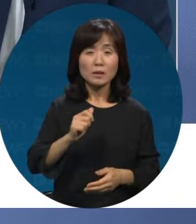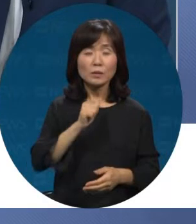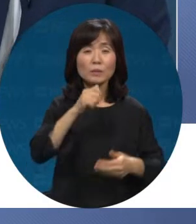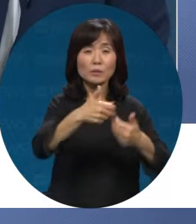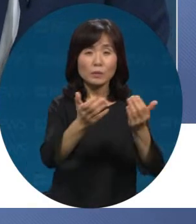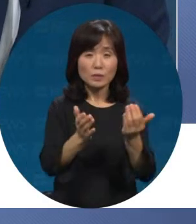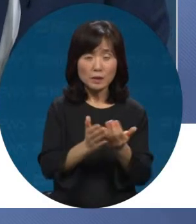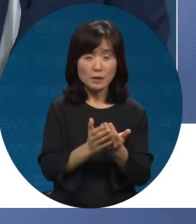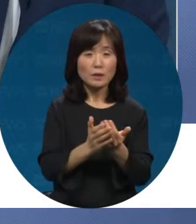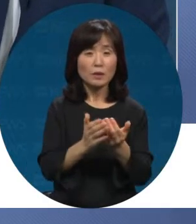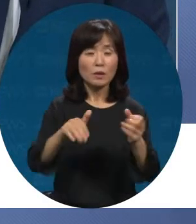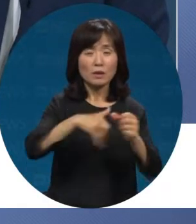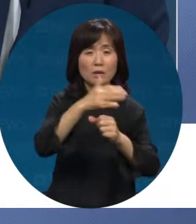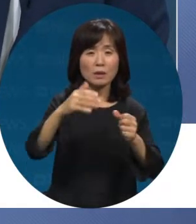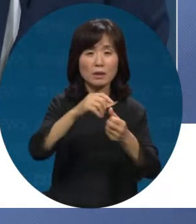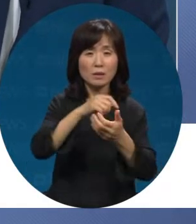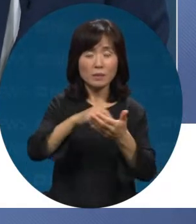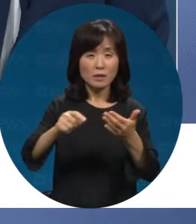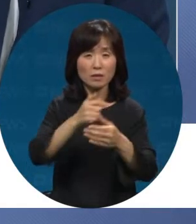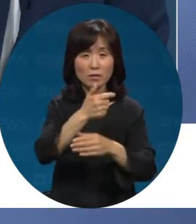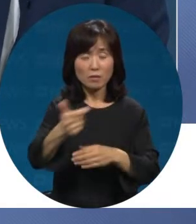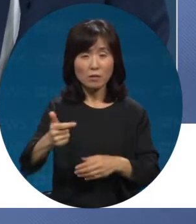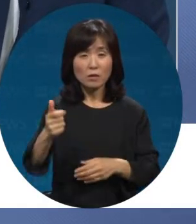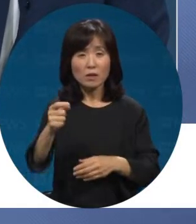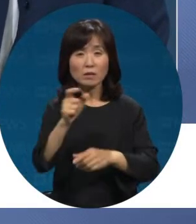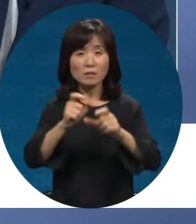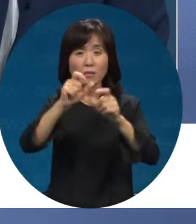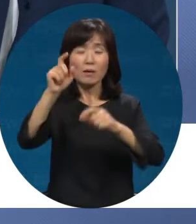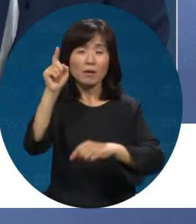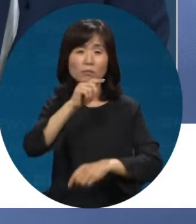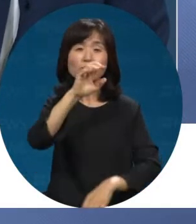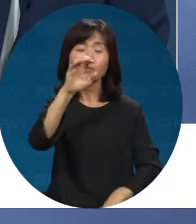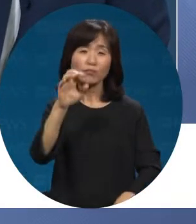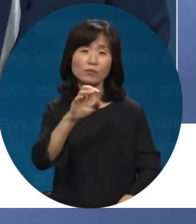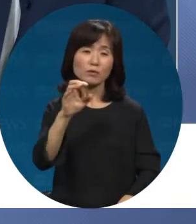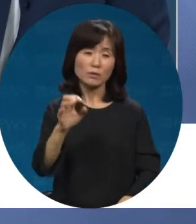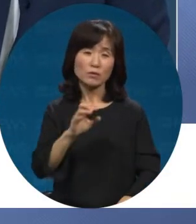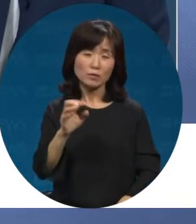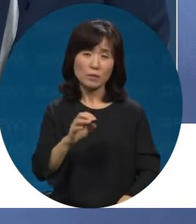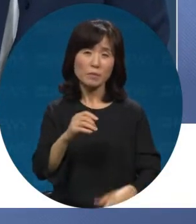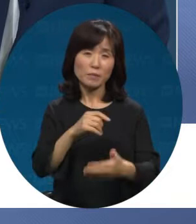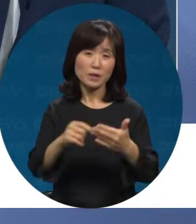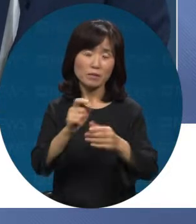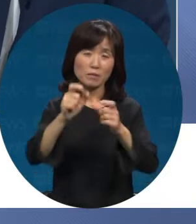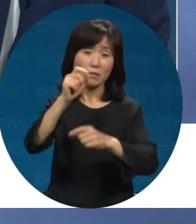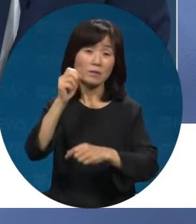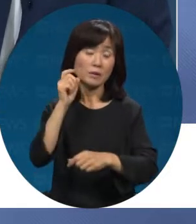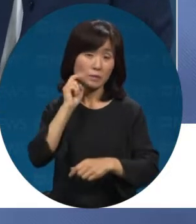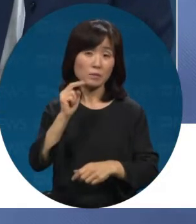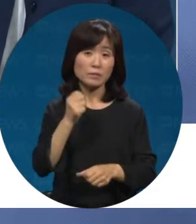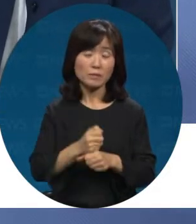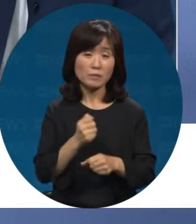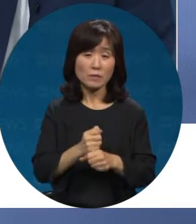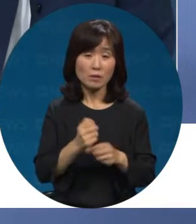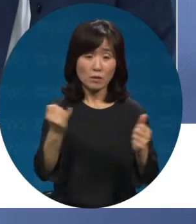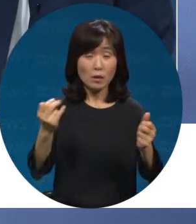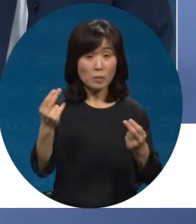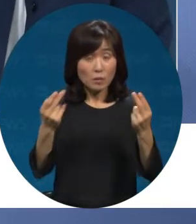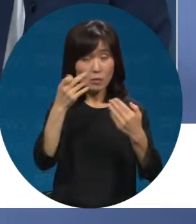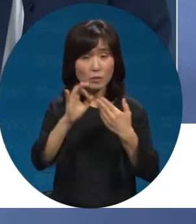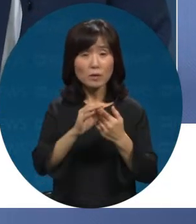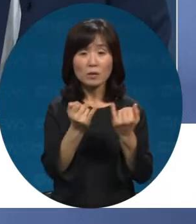환경이 더 큰 피해를 낳고이 피해가 더 취약함을 강화하는 악순환의 구조를 확인할 수가 있었습니다 성별로 비교해 봤을